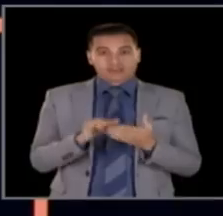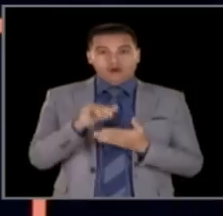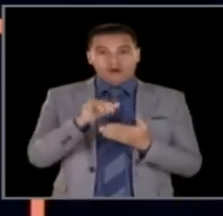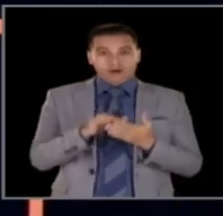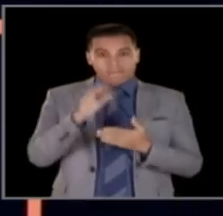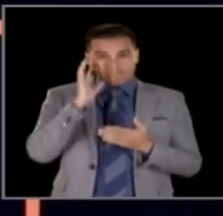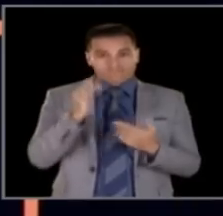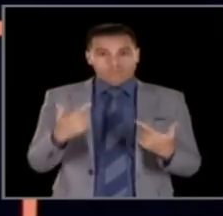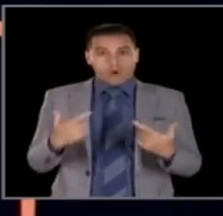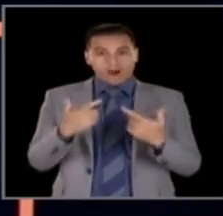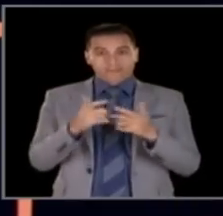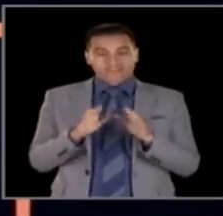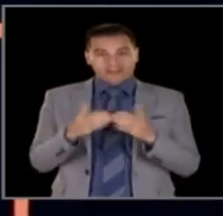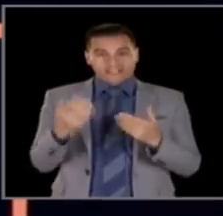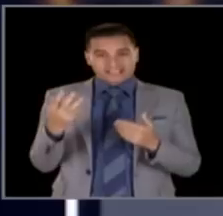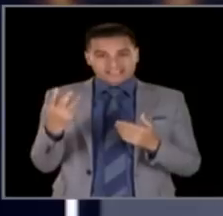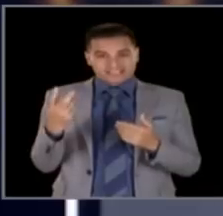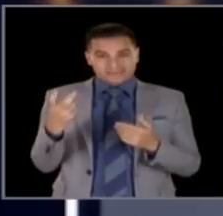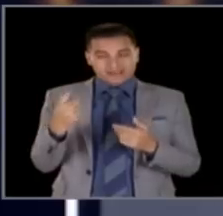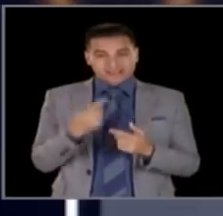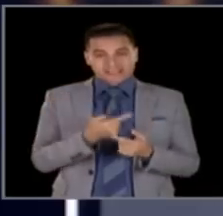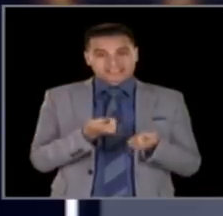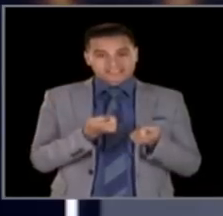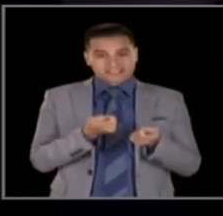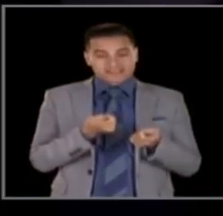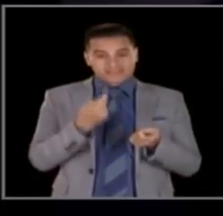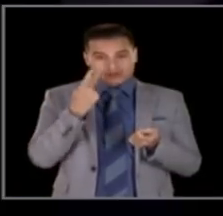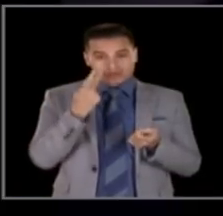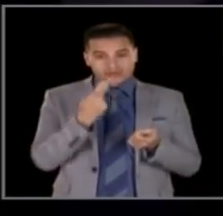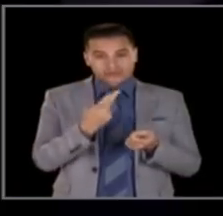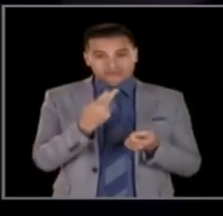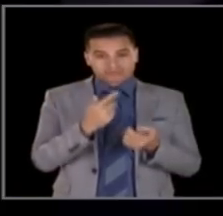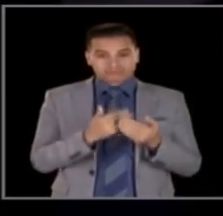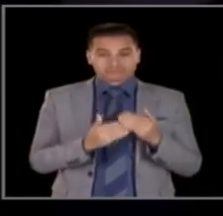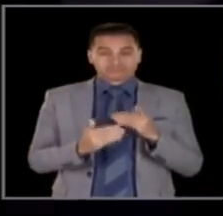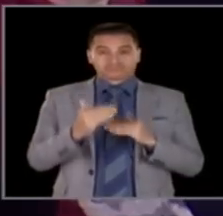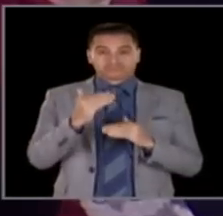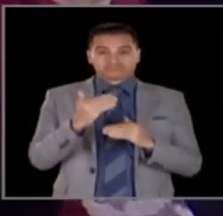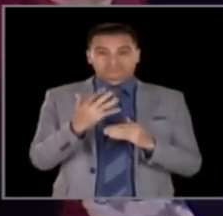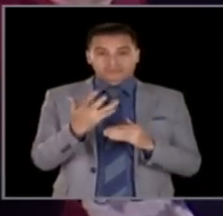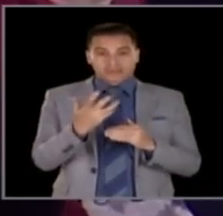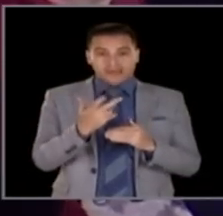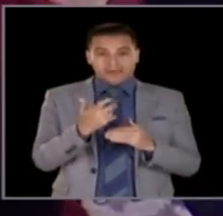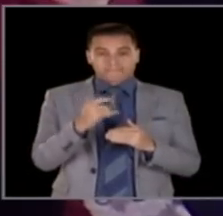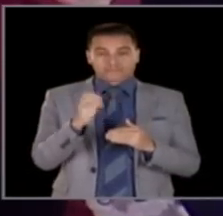نقط، وتغييرين في 3 7. أندرو رأفت رجع مكان مصطفى